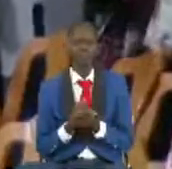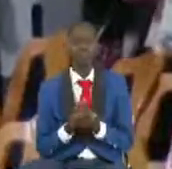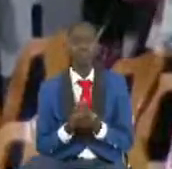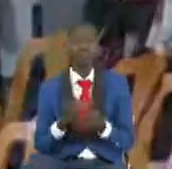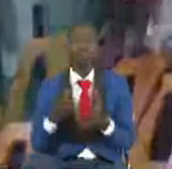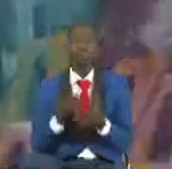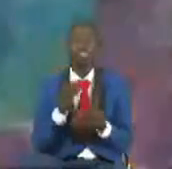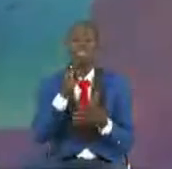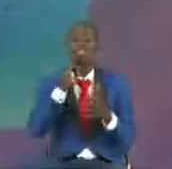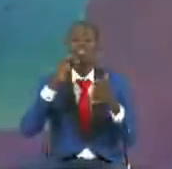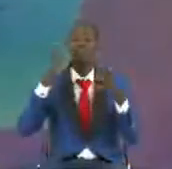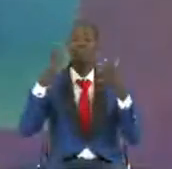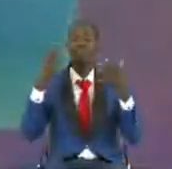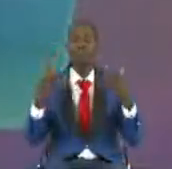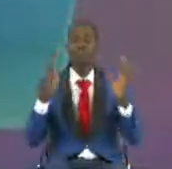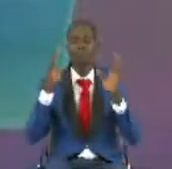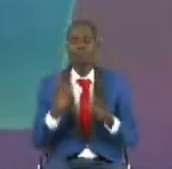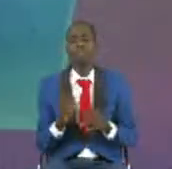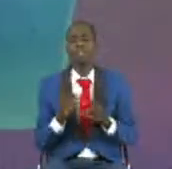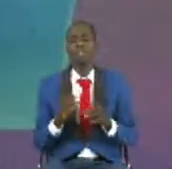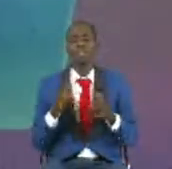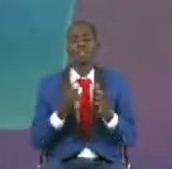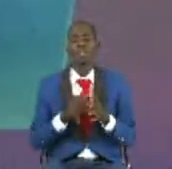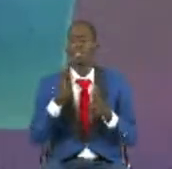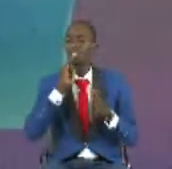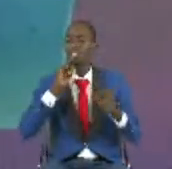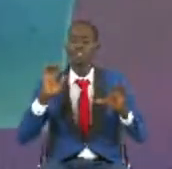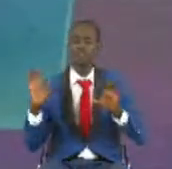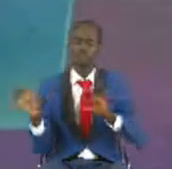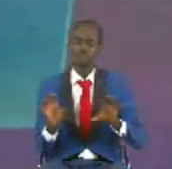C'est fait! C'est fait!